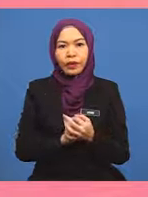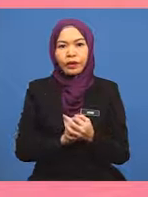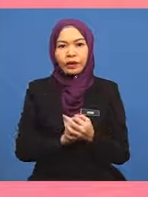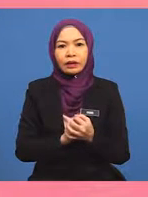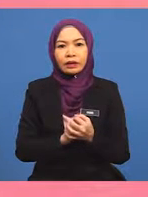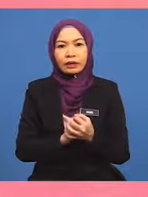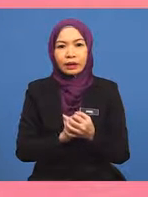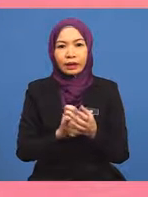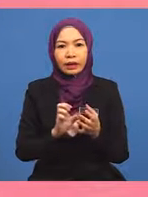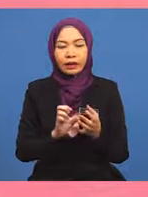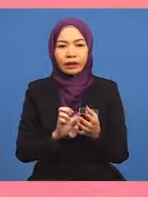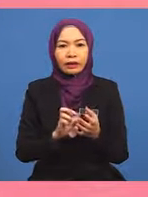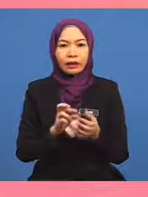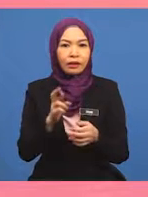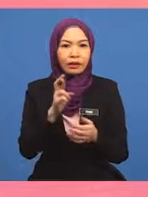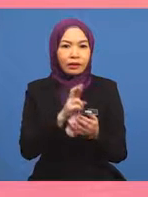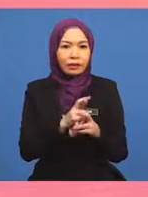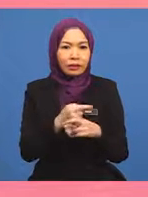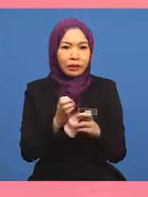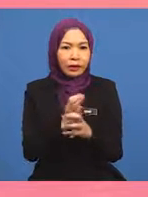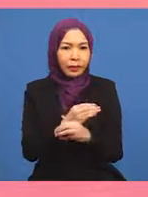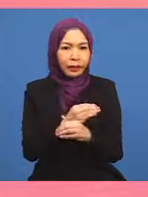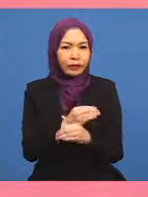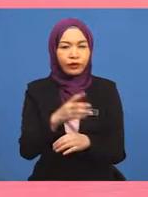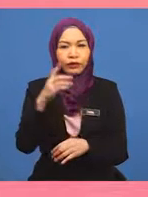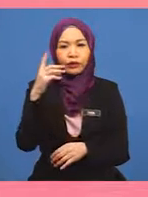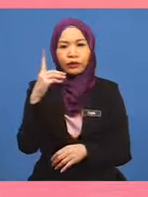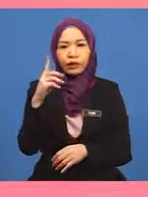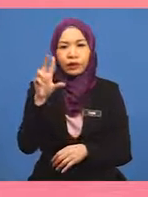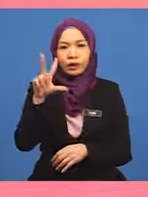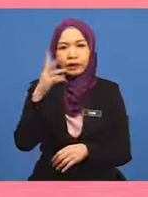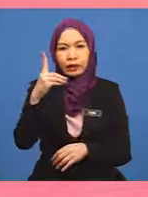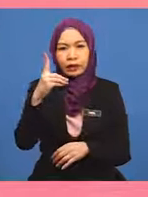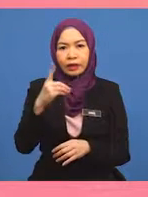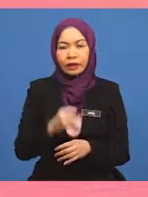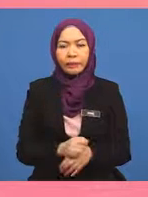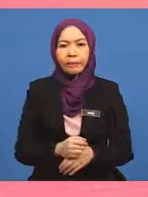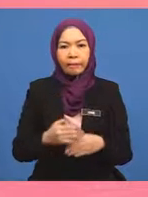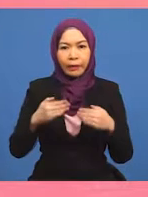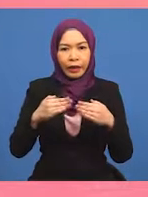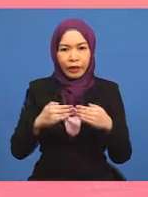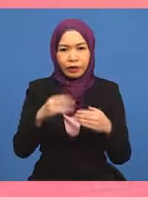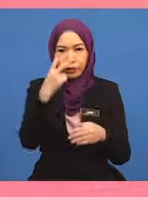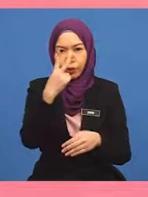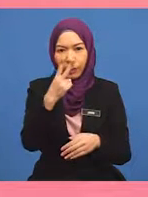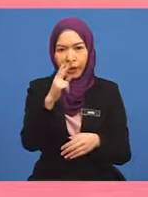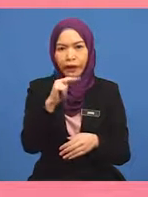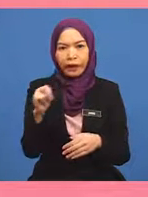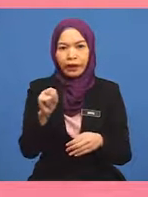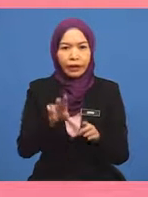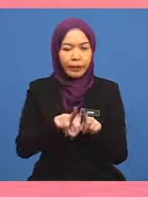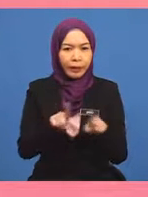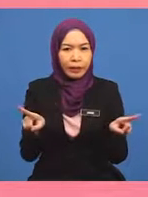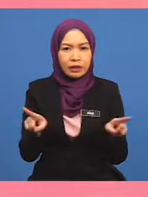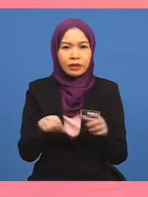reka bentuk secara 3D dan pada sudut pandangan yang berbeza.